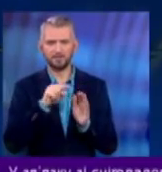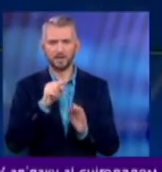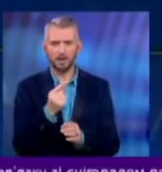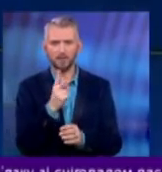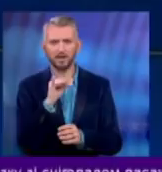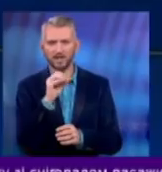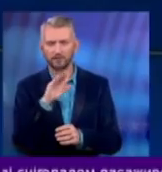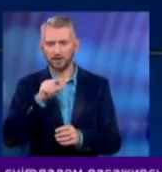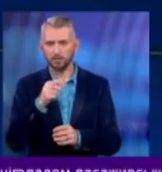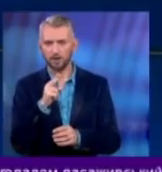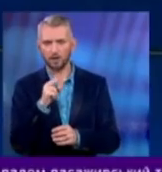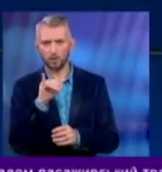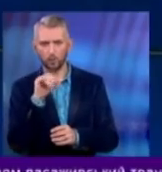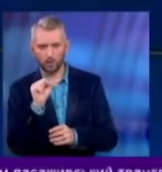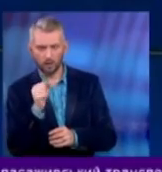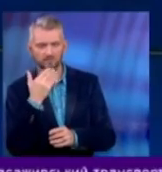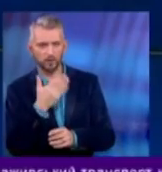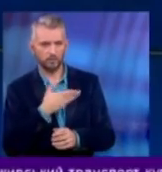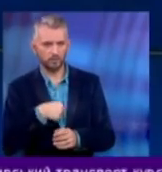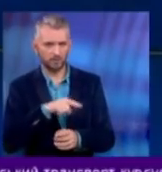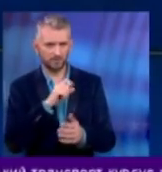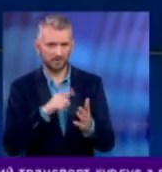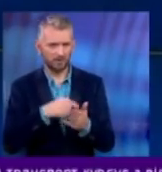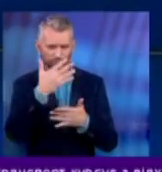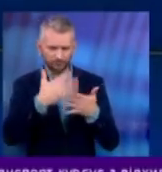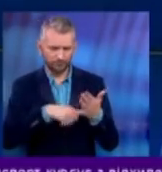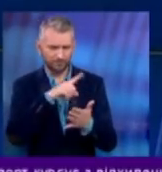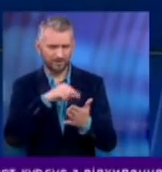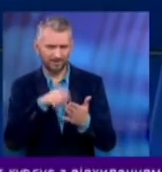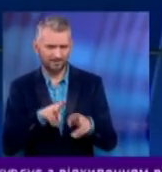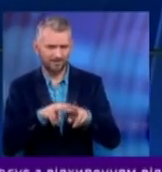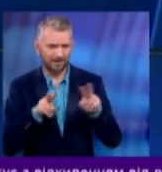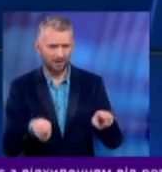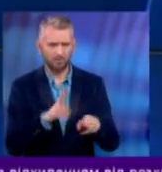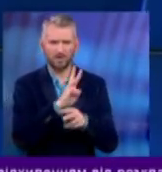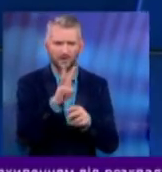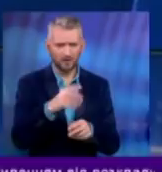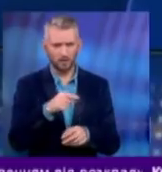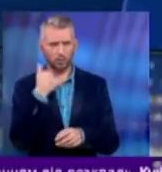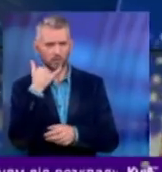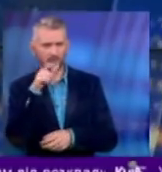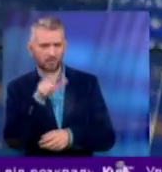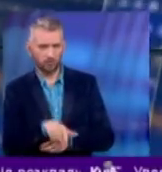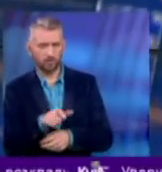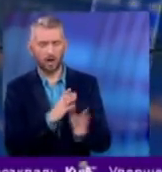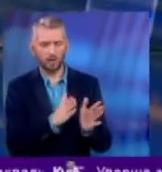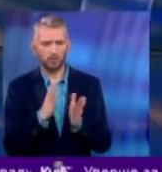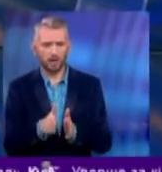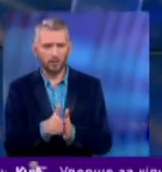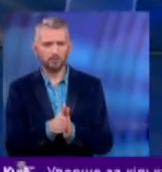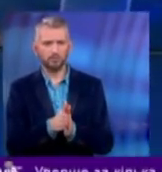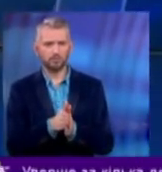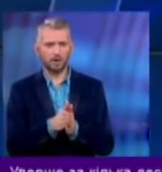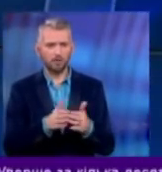1557.kyiv.ua звернулися до нас з якимось питанням. Класифікатор питань однаковий, як і у диспетчера, так і на сайті. І алгоритм проходження заявки,